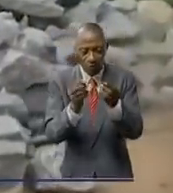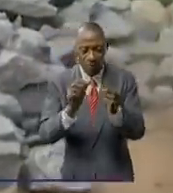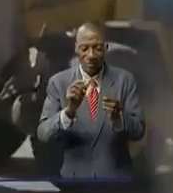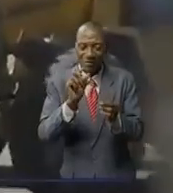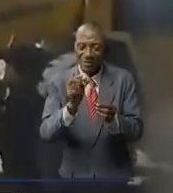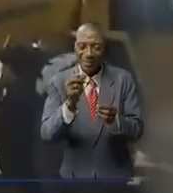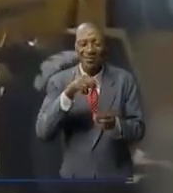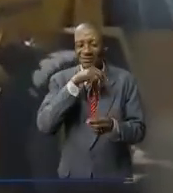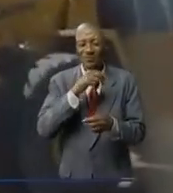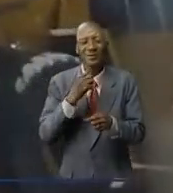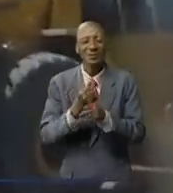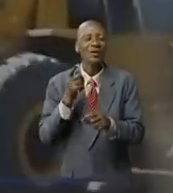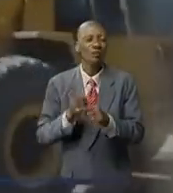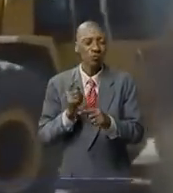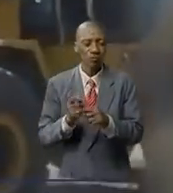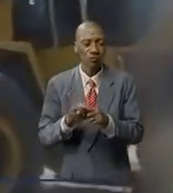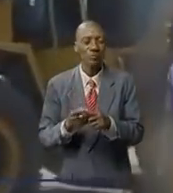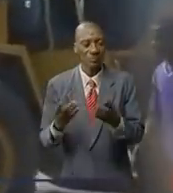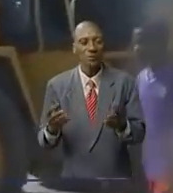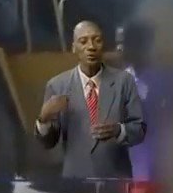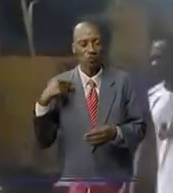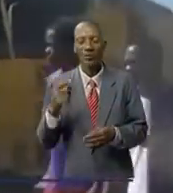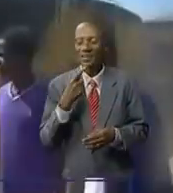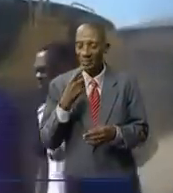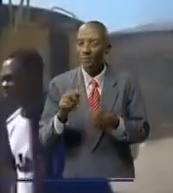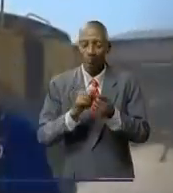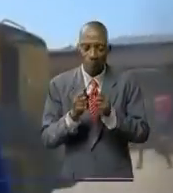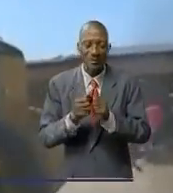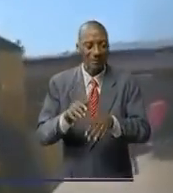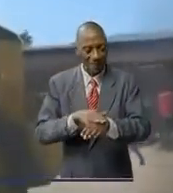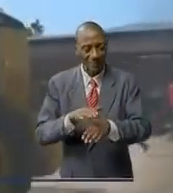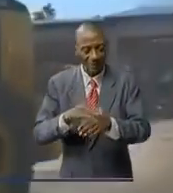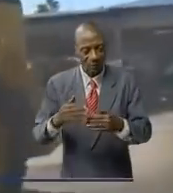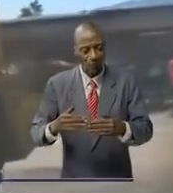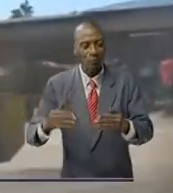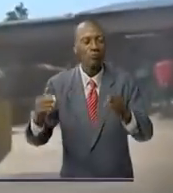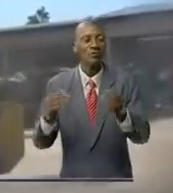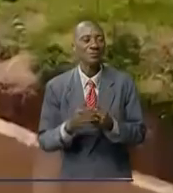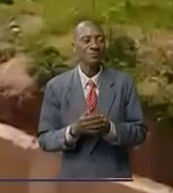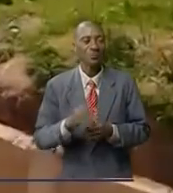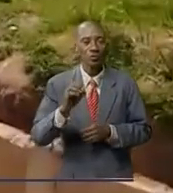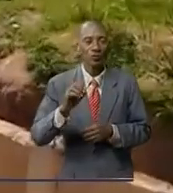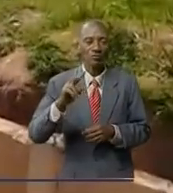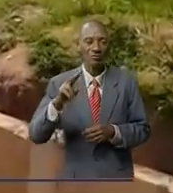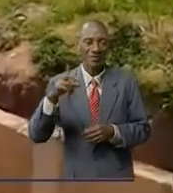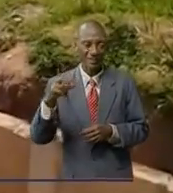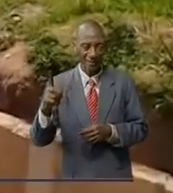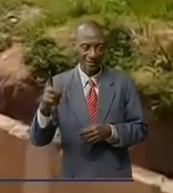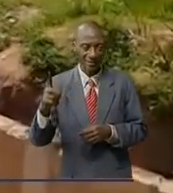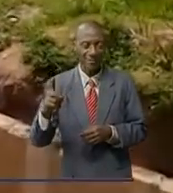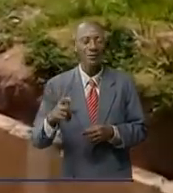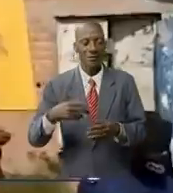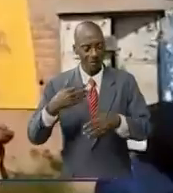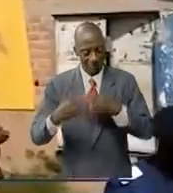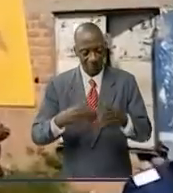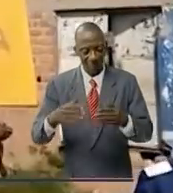l'autorité. L'autorité provinciale a encouragé les deux entreprises Crète-7 et l'OVD à poursuivre les travaux pour l'assainissement de